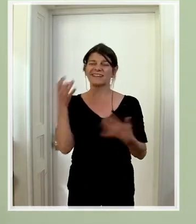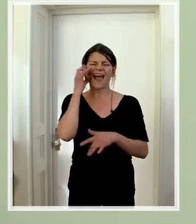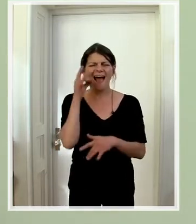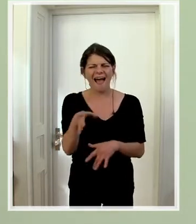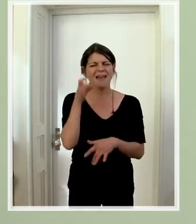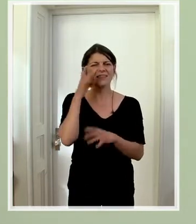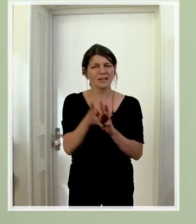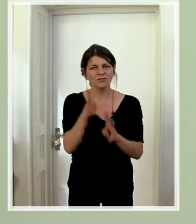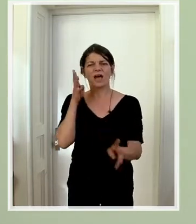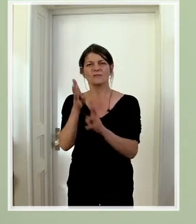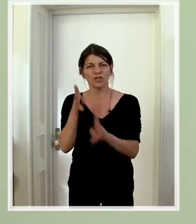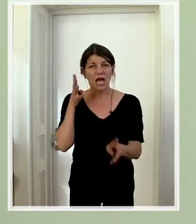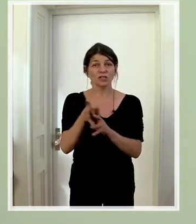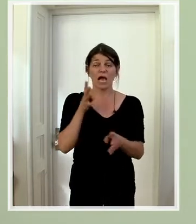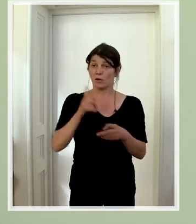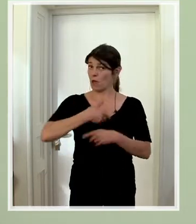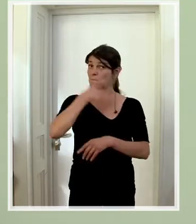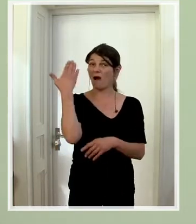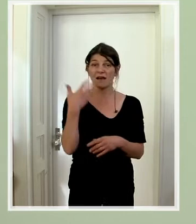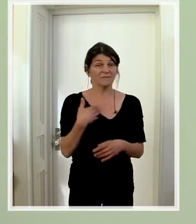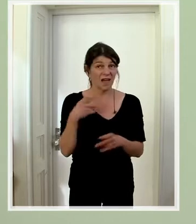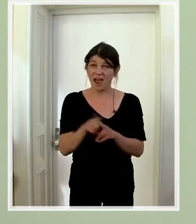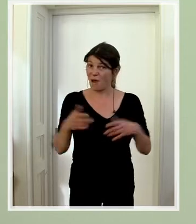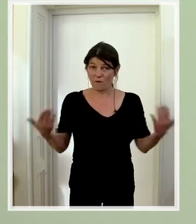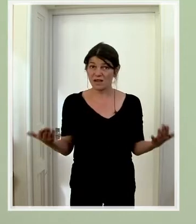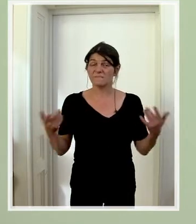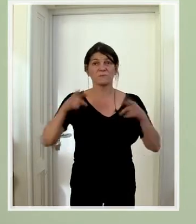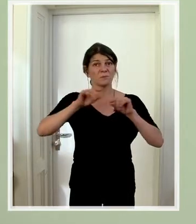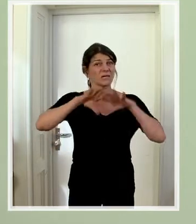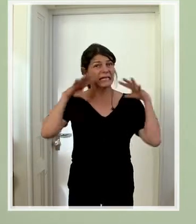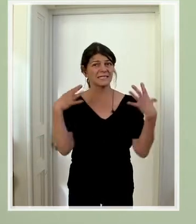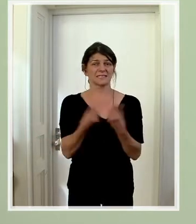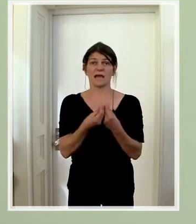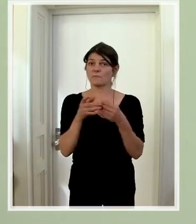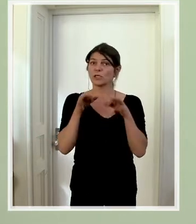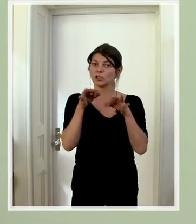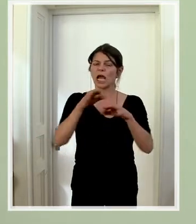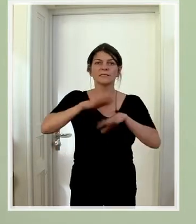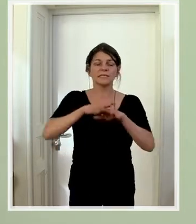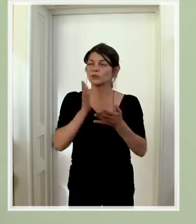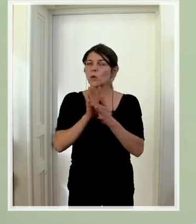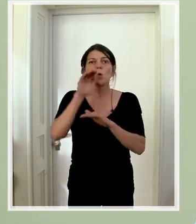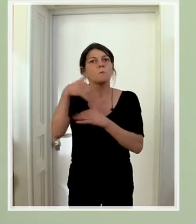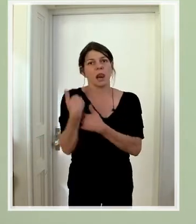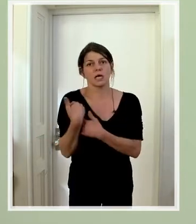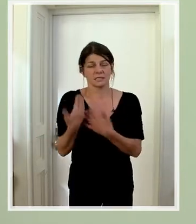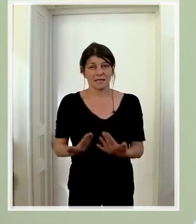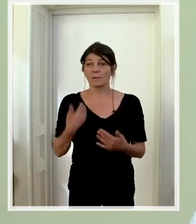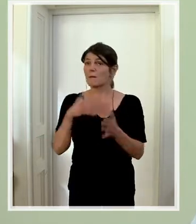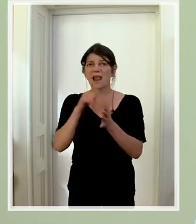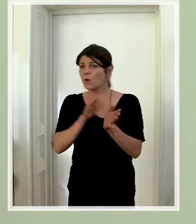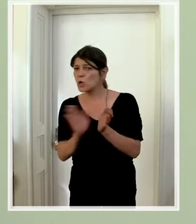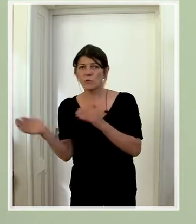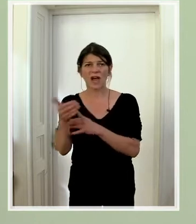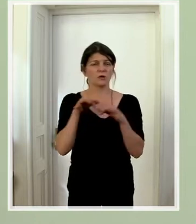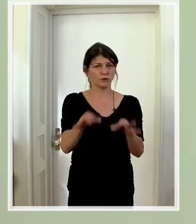ist und sehr oft auch am Morgen früher. Also es ist insgesamt das Straßennetz überlastet. Wir brauchen aber nicht Umfahrungsstraßen. Ja,